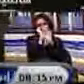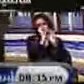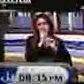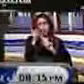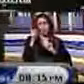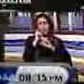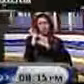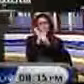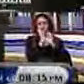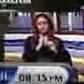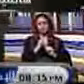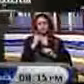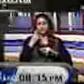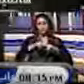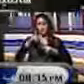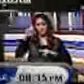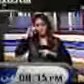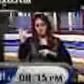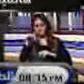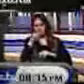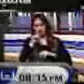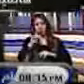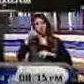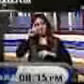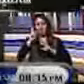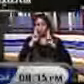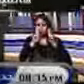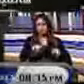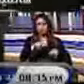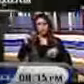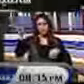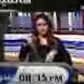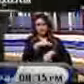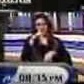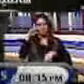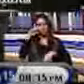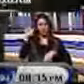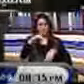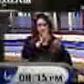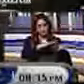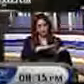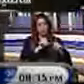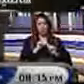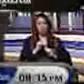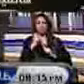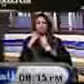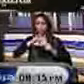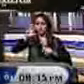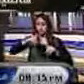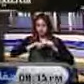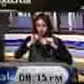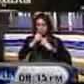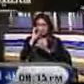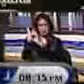بتقول ان حضور مبارك ليس حضور وجوبي يمكن ما يجيش، لكن احنا توجهنا وكنا موجودين، عندنا استشعار ان احنا هنكون موجودين هناك،